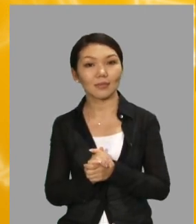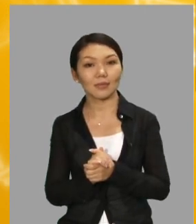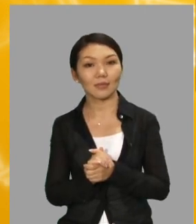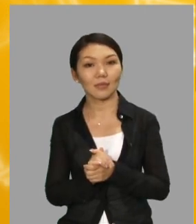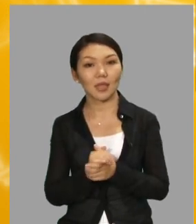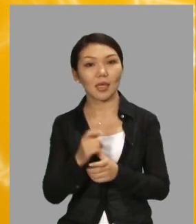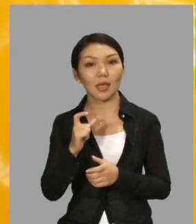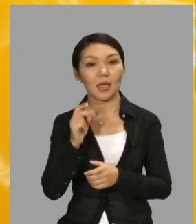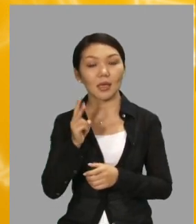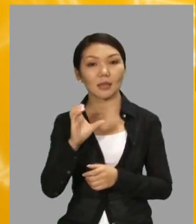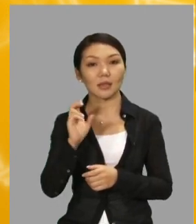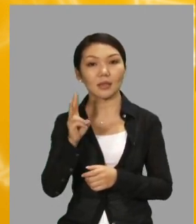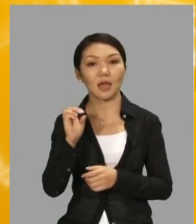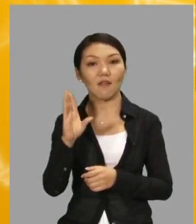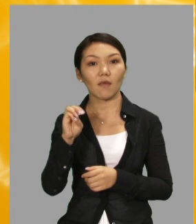Экскаватор,